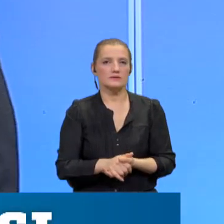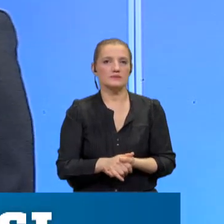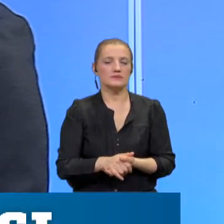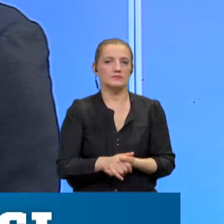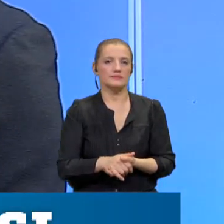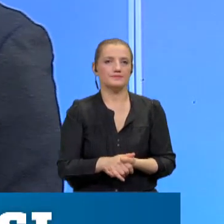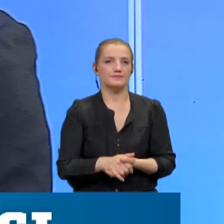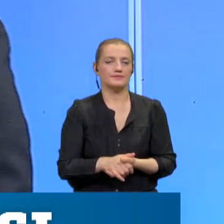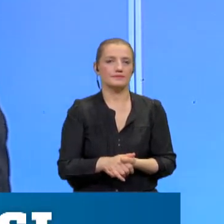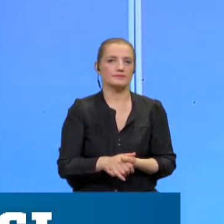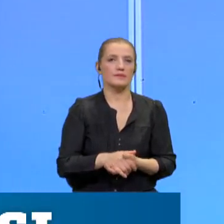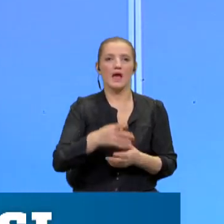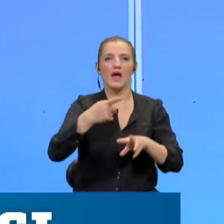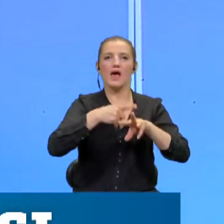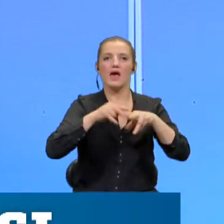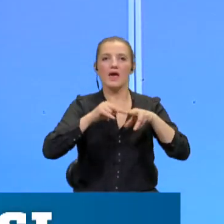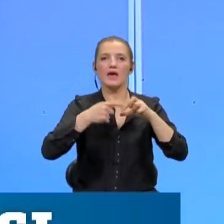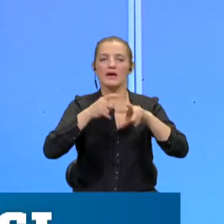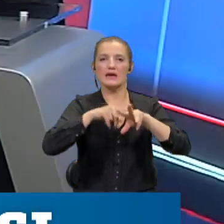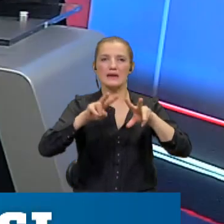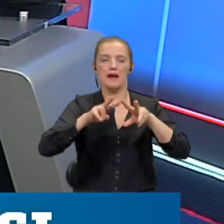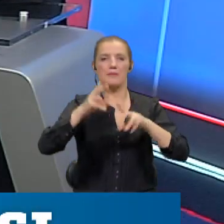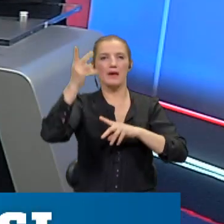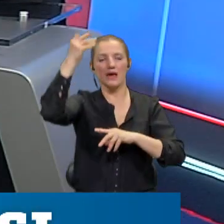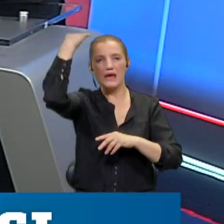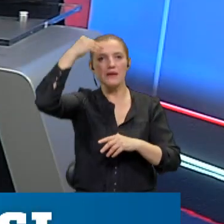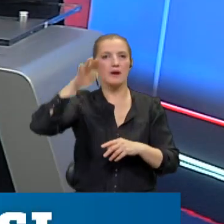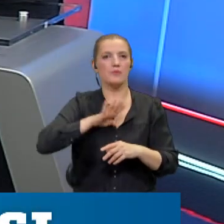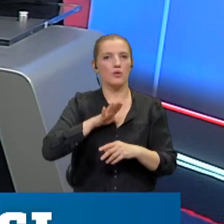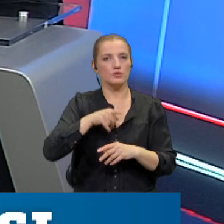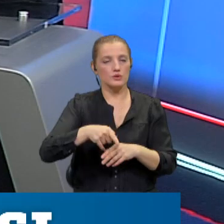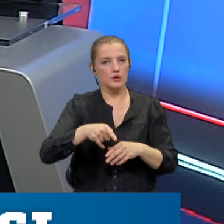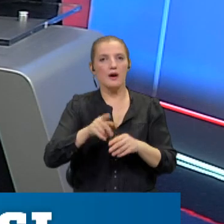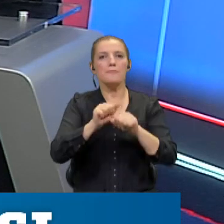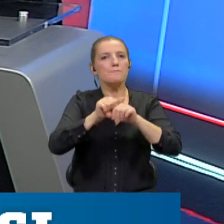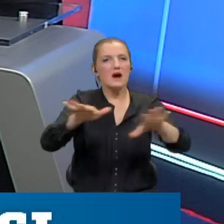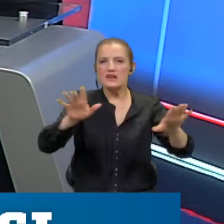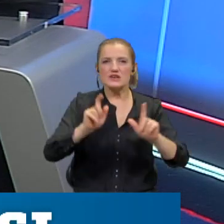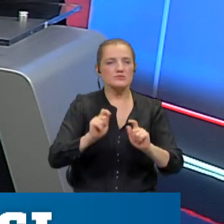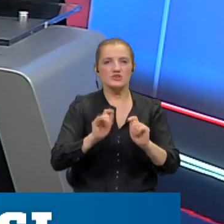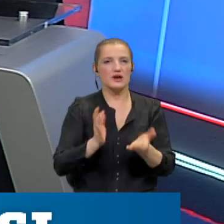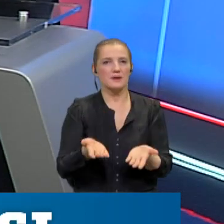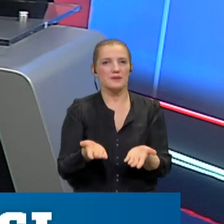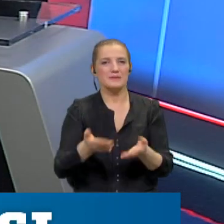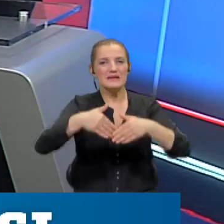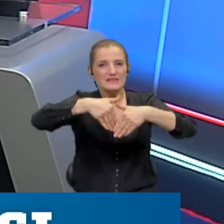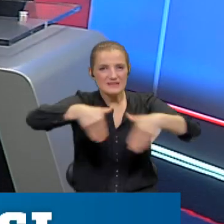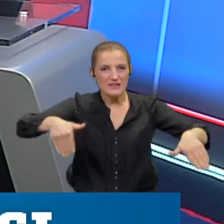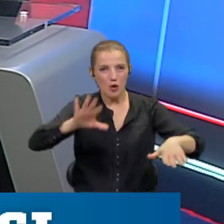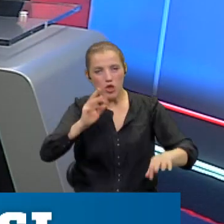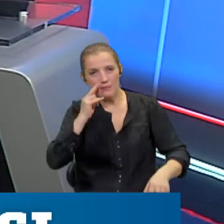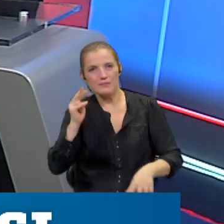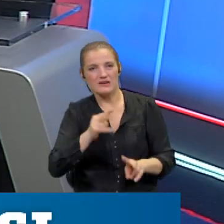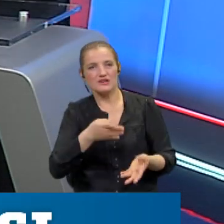yağir Ekrem İmamoğlu öyle bir set çekiyorsun ki vallahi yani paylaşacağım ya Haberlere yok böyle